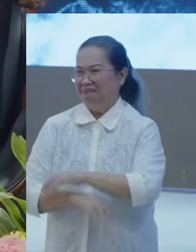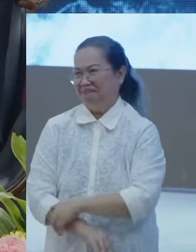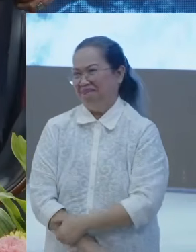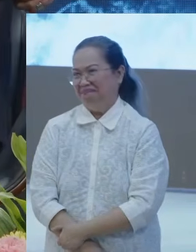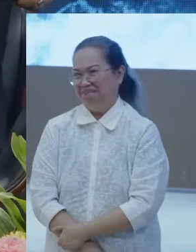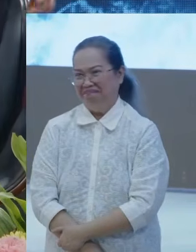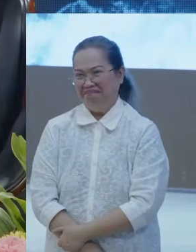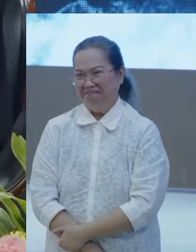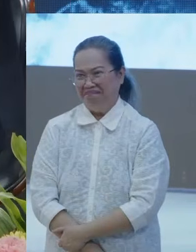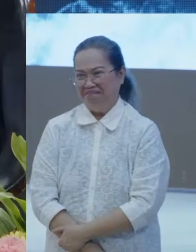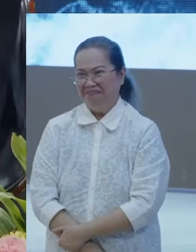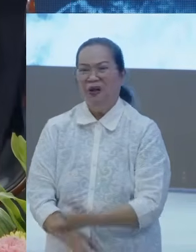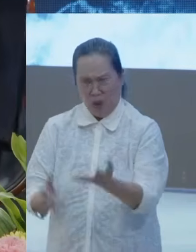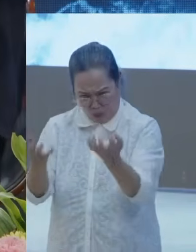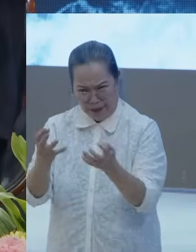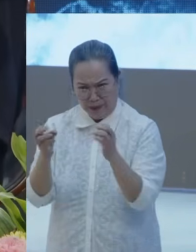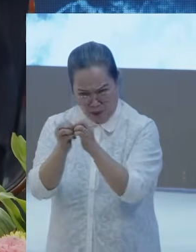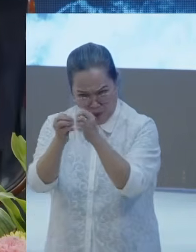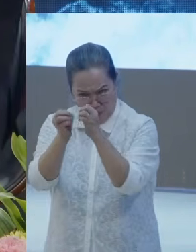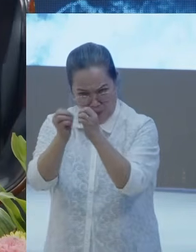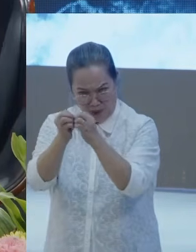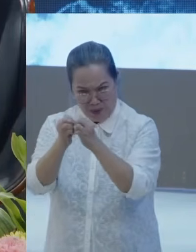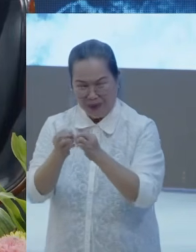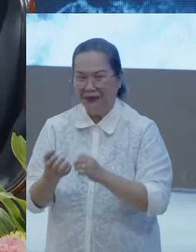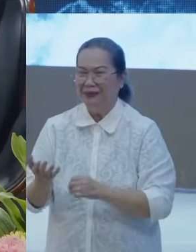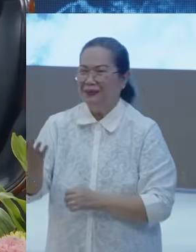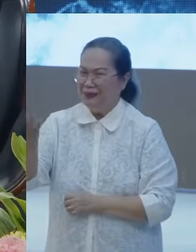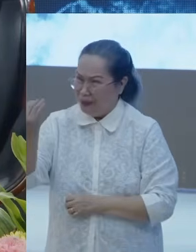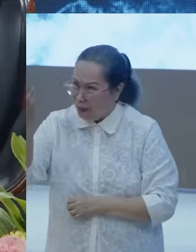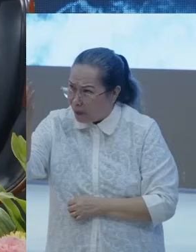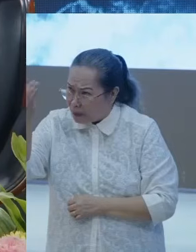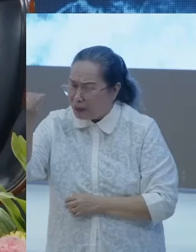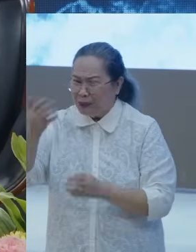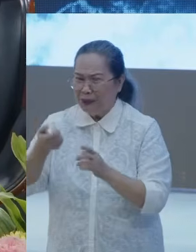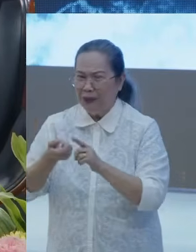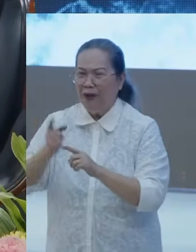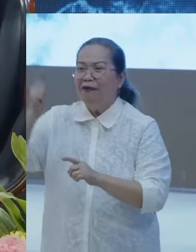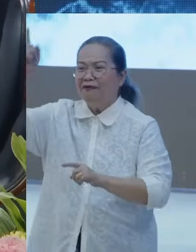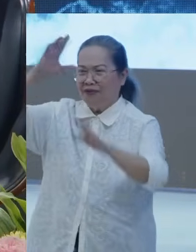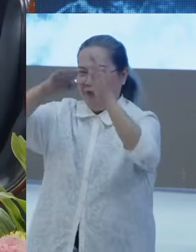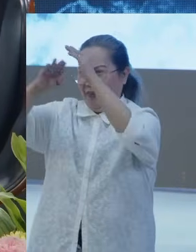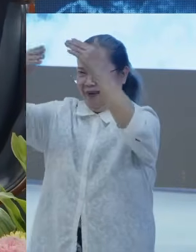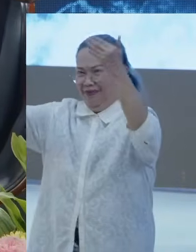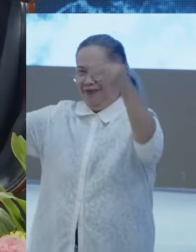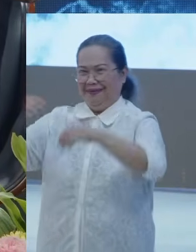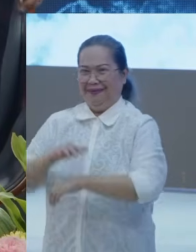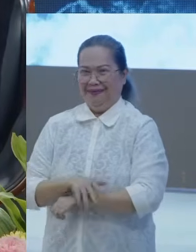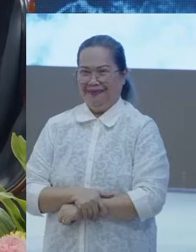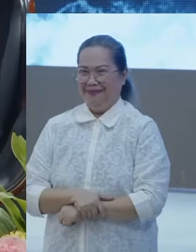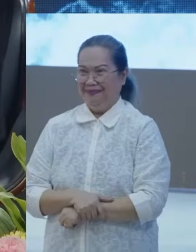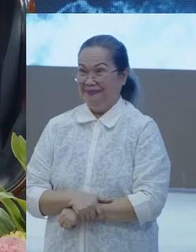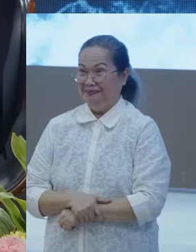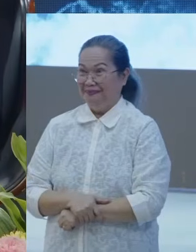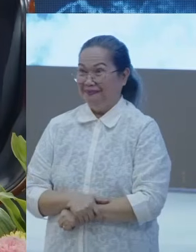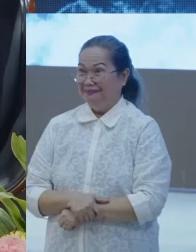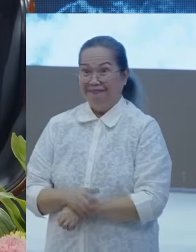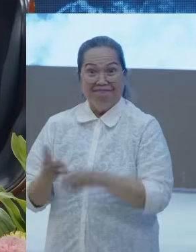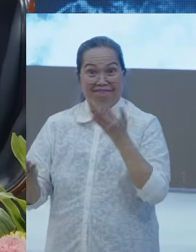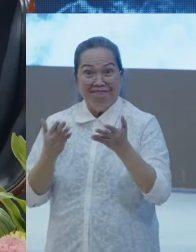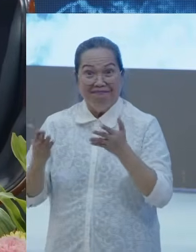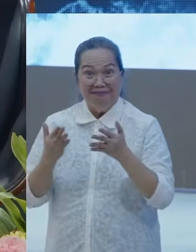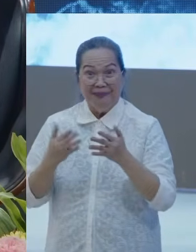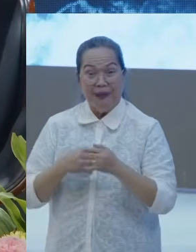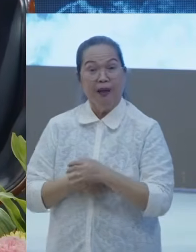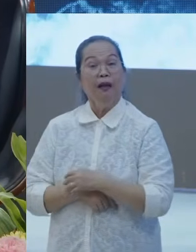nila, we wish to have a sign from heaven. No? Mayabang pa siguro, baka nakataas pa ang